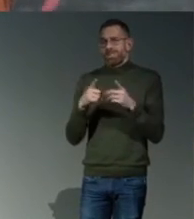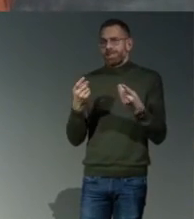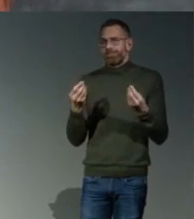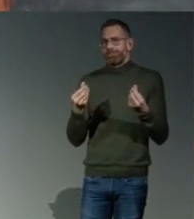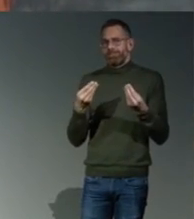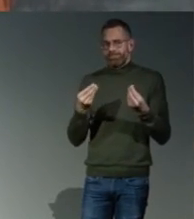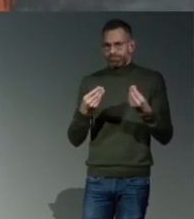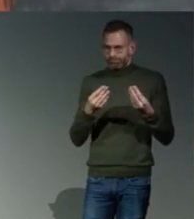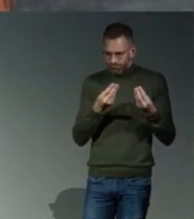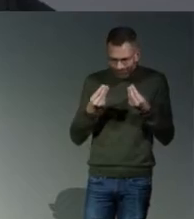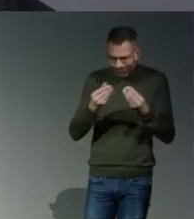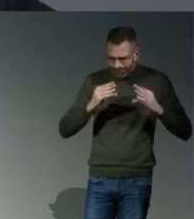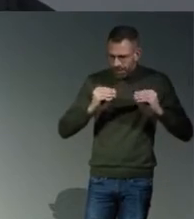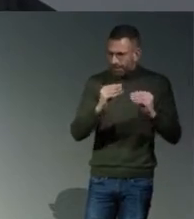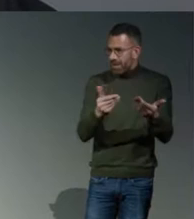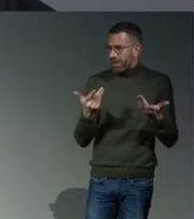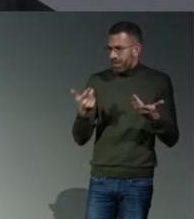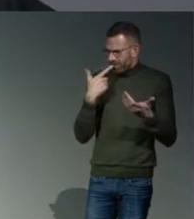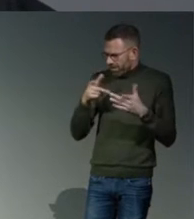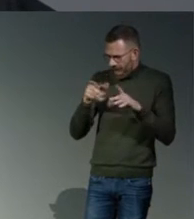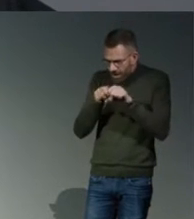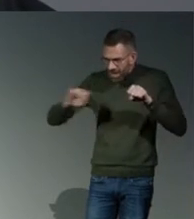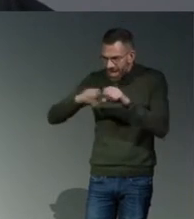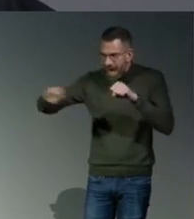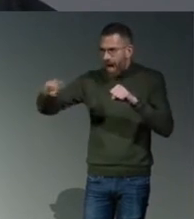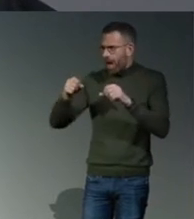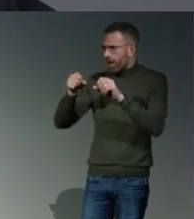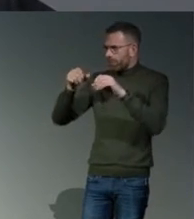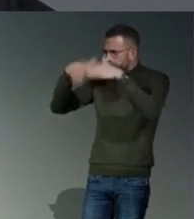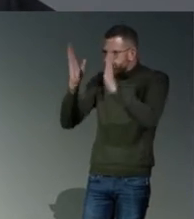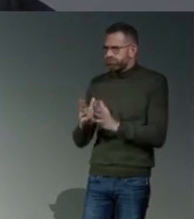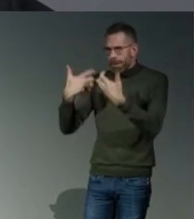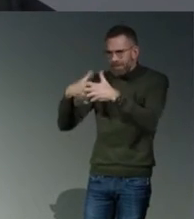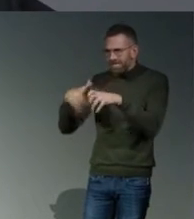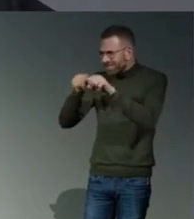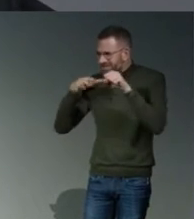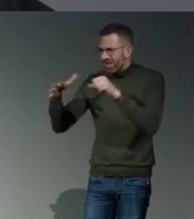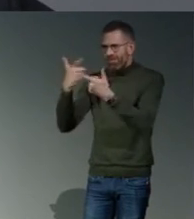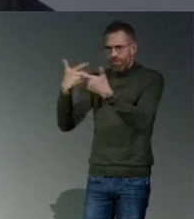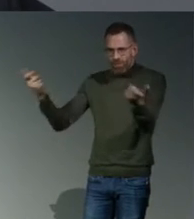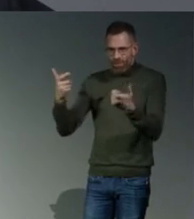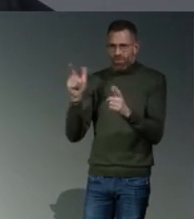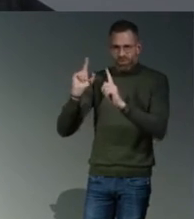qui fait que Google a des serveurs, des câbles ou toutes les autres entreprises technologiques. Et en fait,